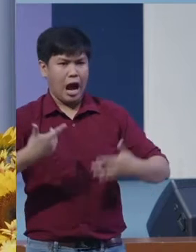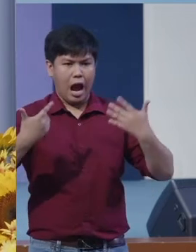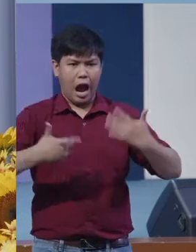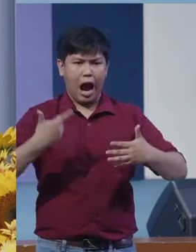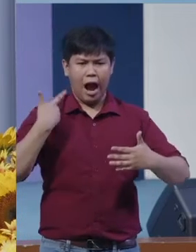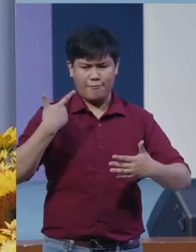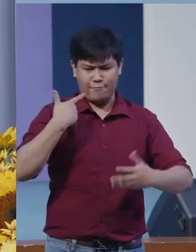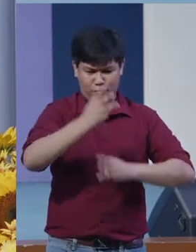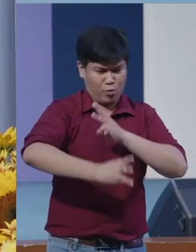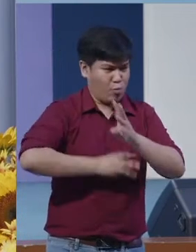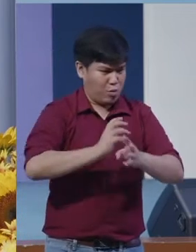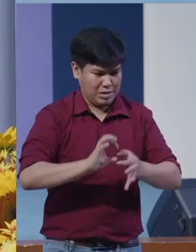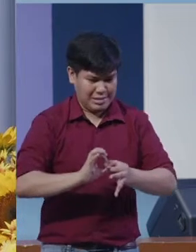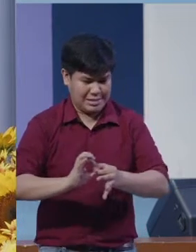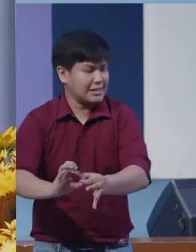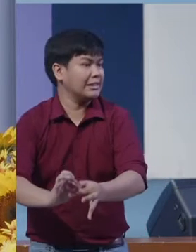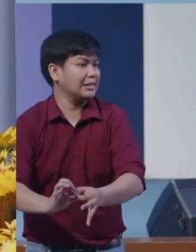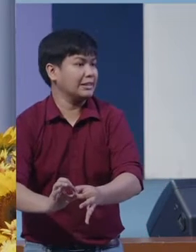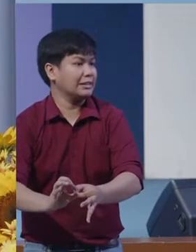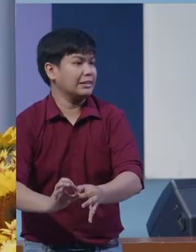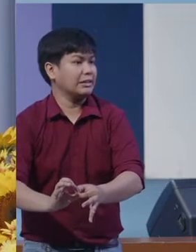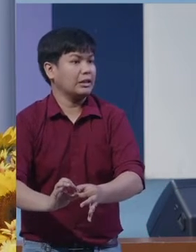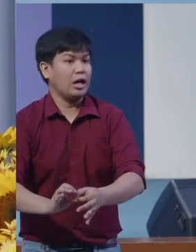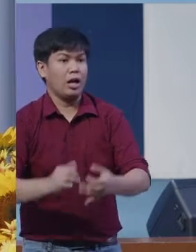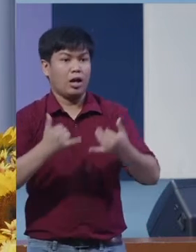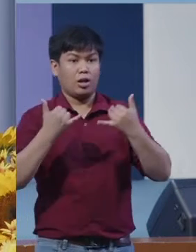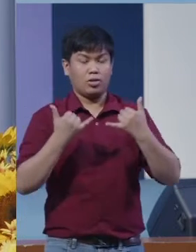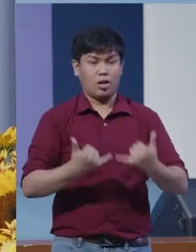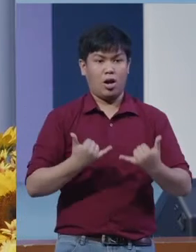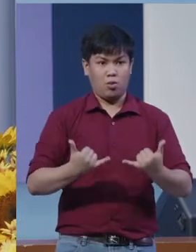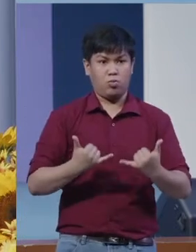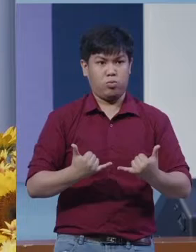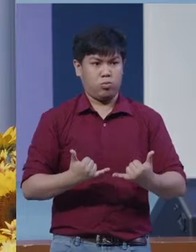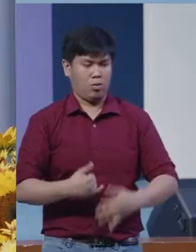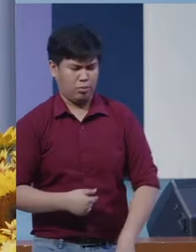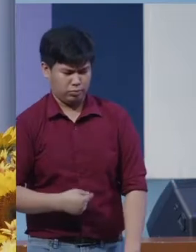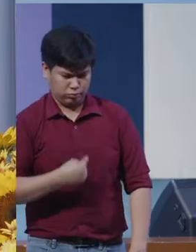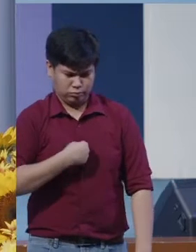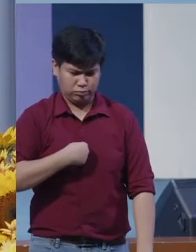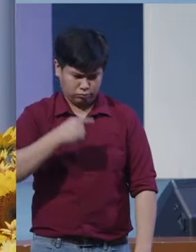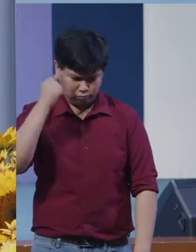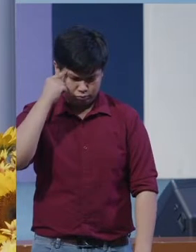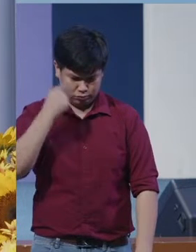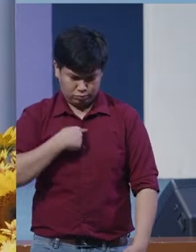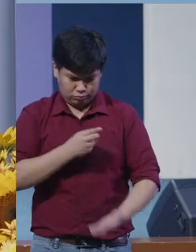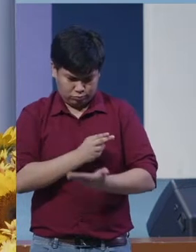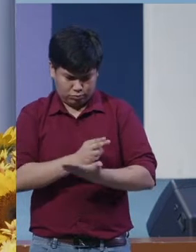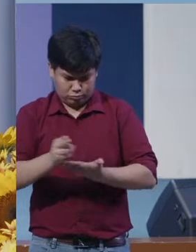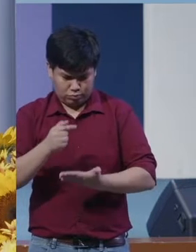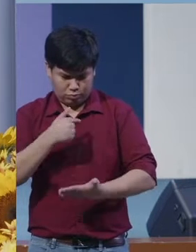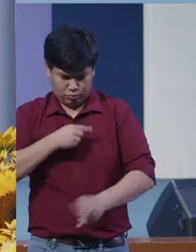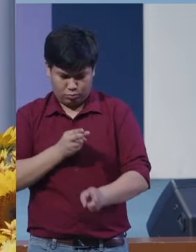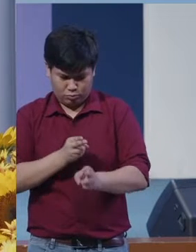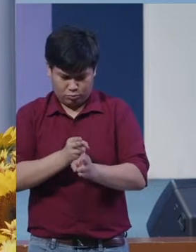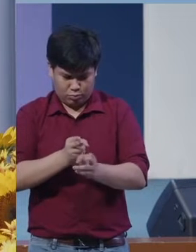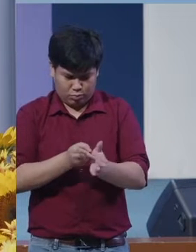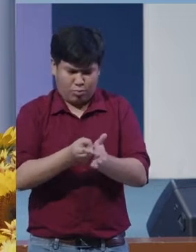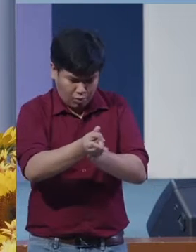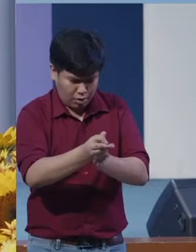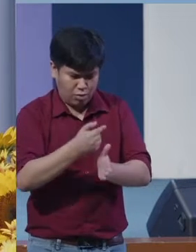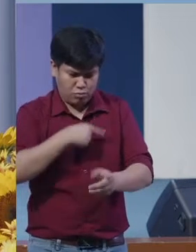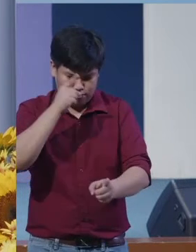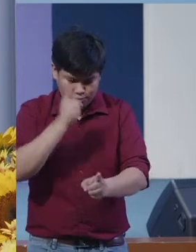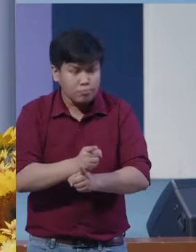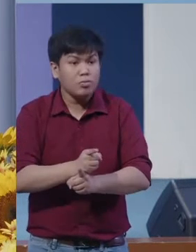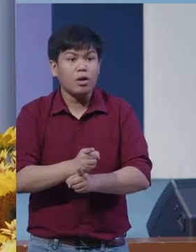makasanlibutan na behavior. So yung mga medyo banal, o akala nila sila ay banal, ang ginawa